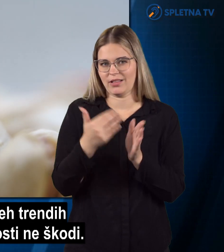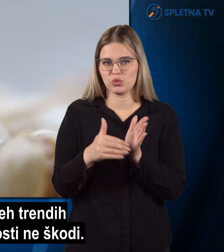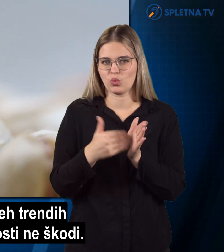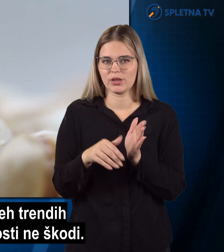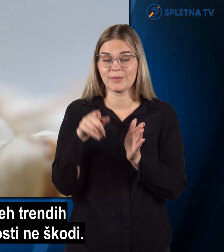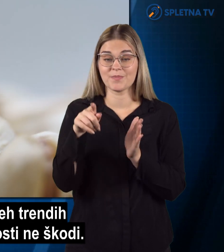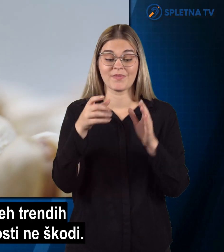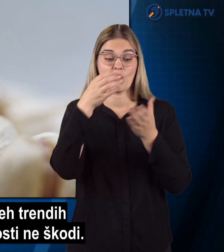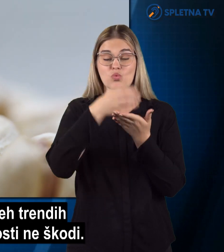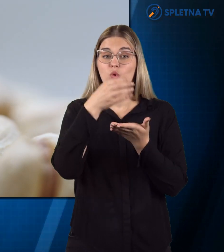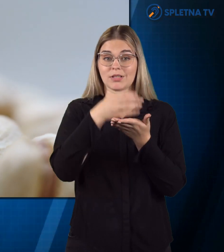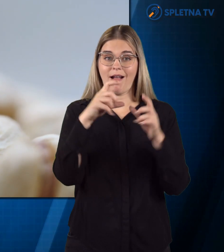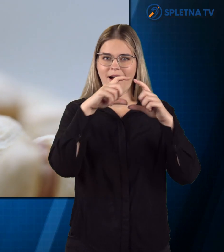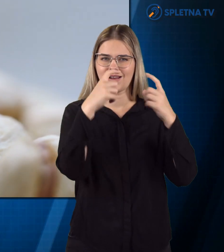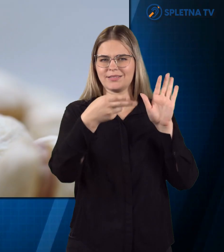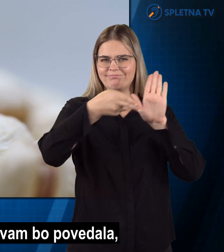ne škodi.